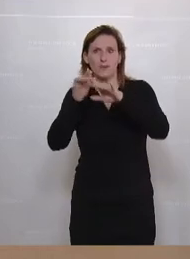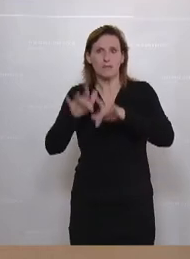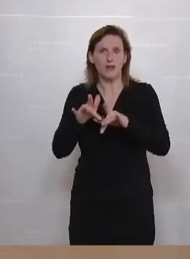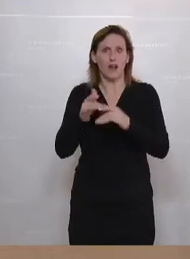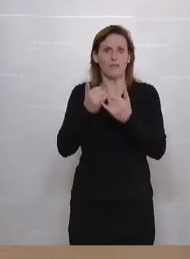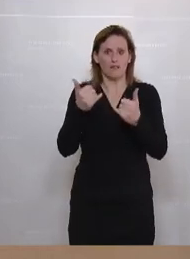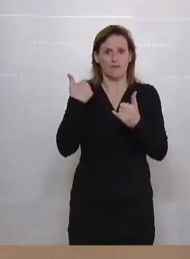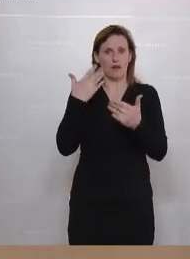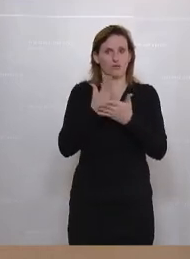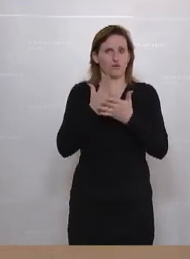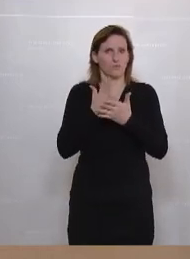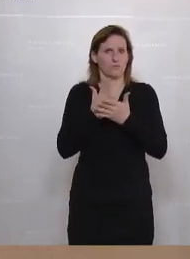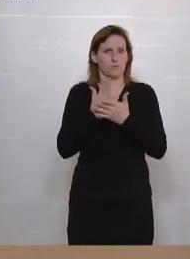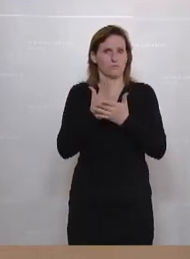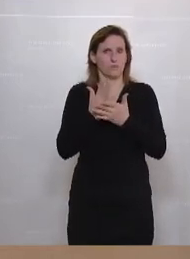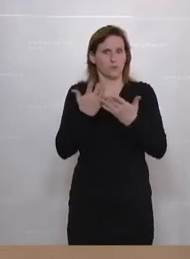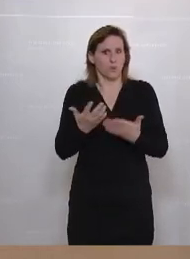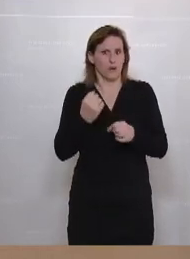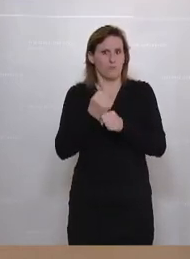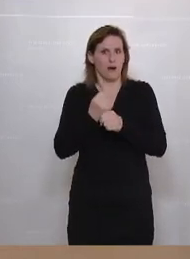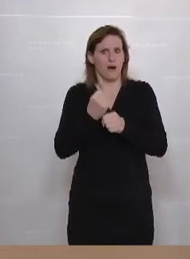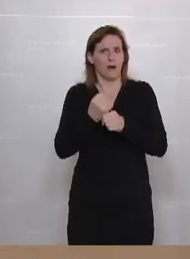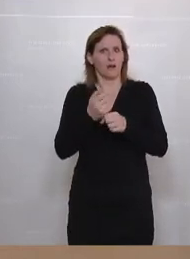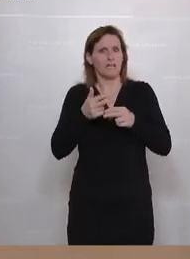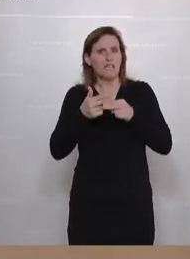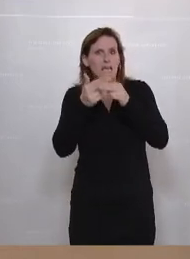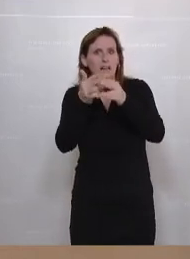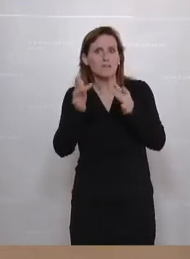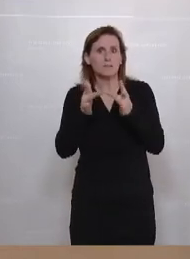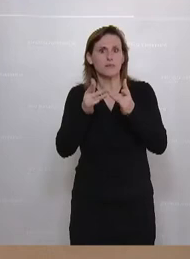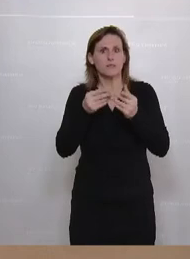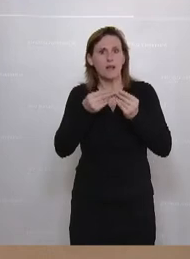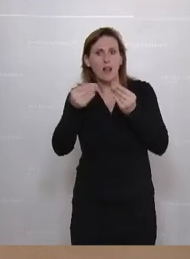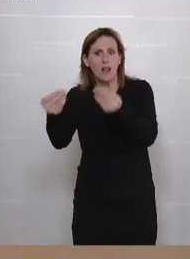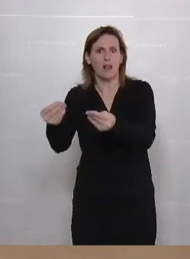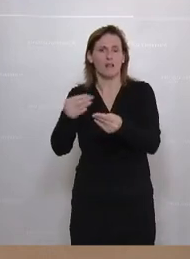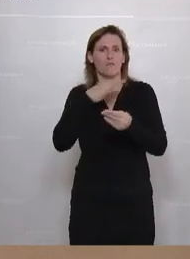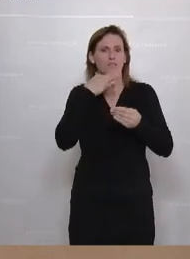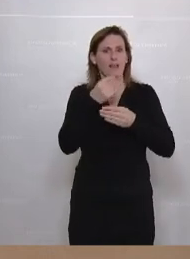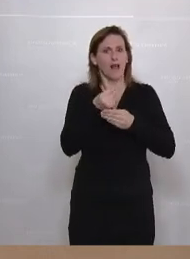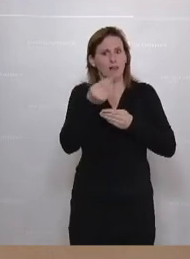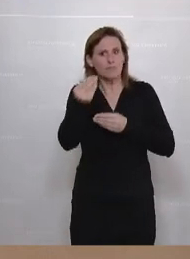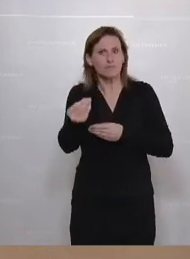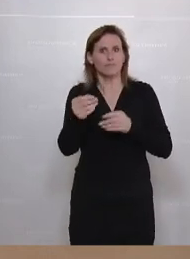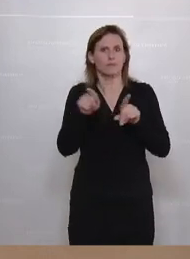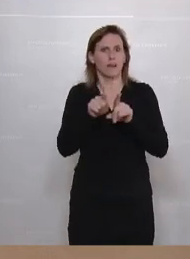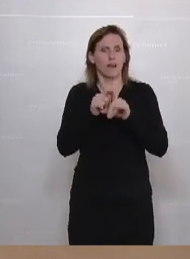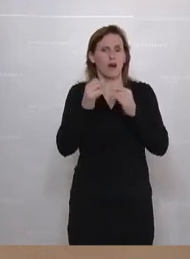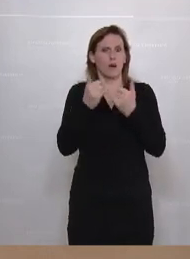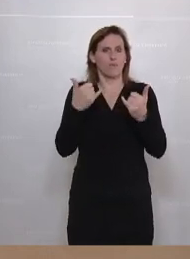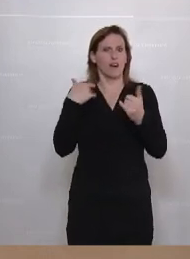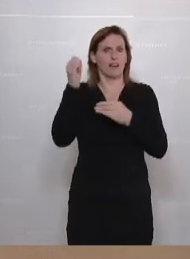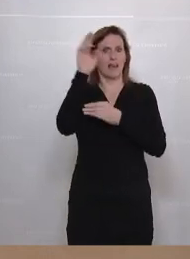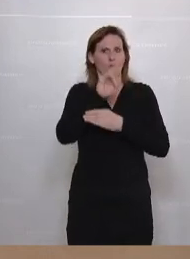es in der Vergangenheit gemacht haben. Wir haben massiv Hilfsmittel zur Verfügung gestellt, wir haben viel Geld zur Verfügung gestellt. Die Europäische Union hat angekündigt, dass sie bis, glaube